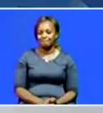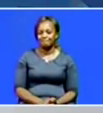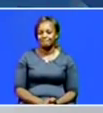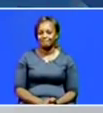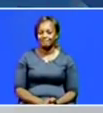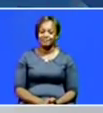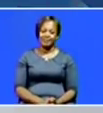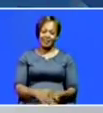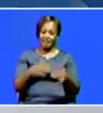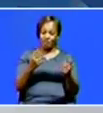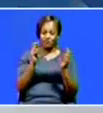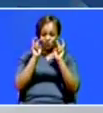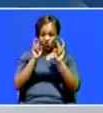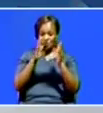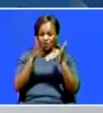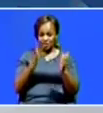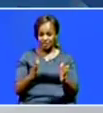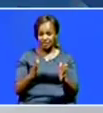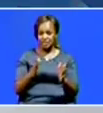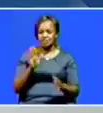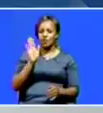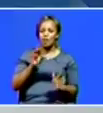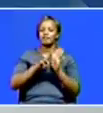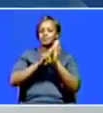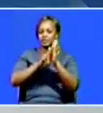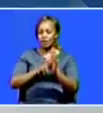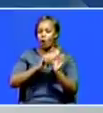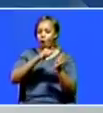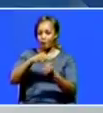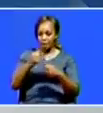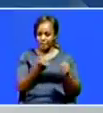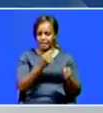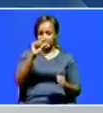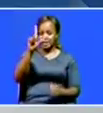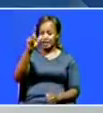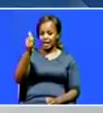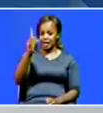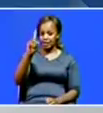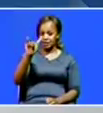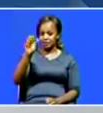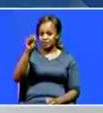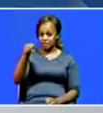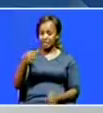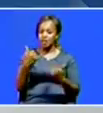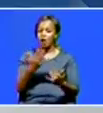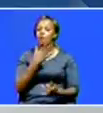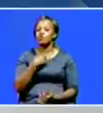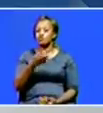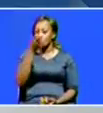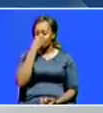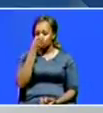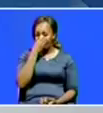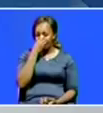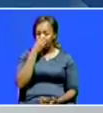Na mtazamaji, wakati huo huo mwakilishi wa kike wa kaunti ya Homa Bay Gladys Wanga sasa anamtaka naibu wa rais William Ruto kukoma kwa